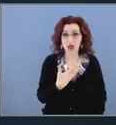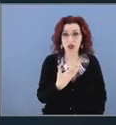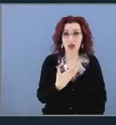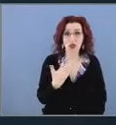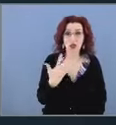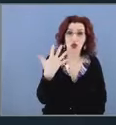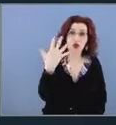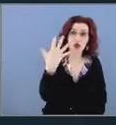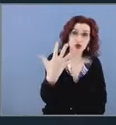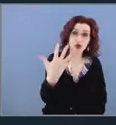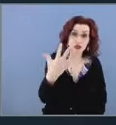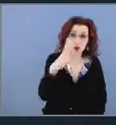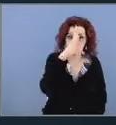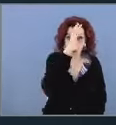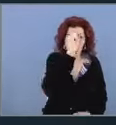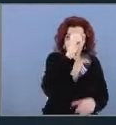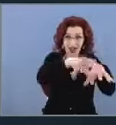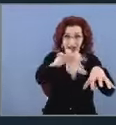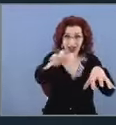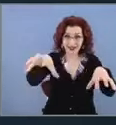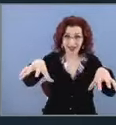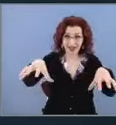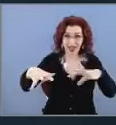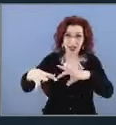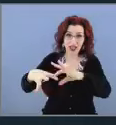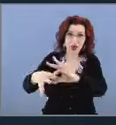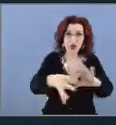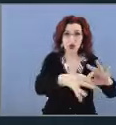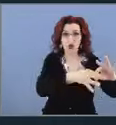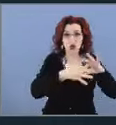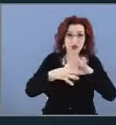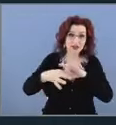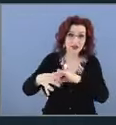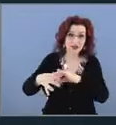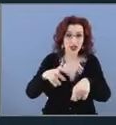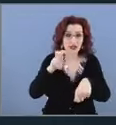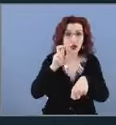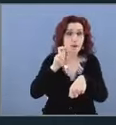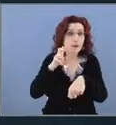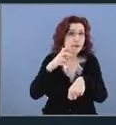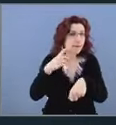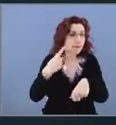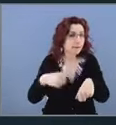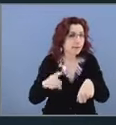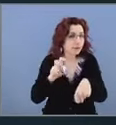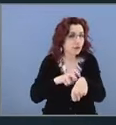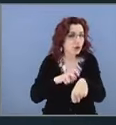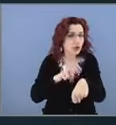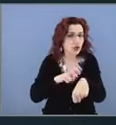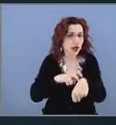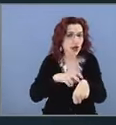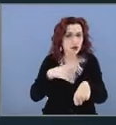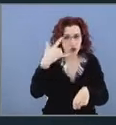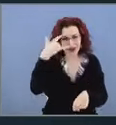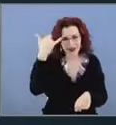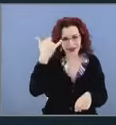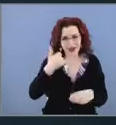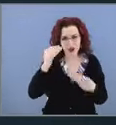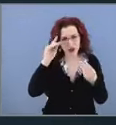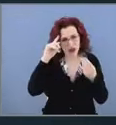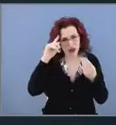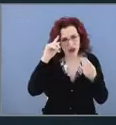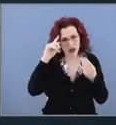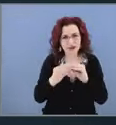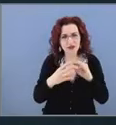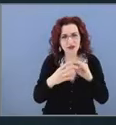consorziati per il dottorato di intelligenza artificiale che riguarda proprio l'agri-food e l'ambiente, che